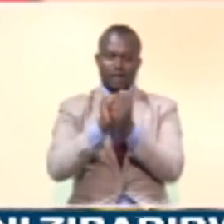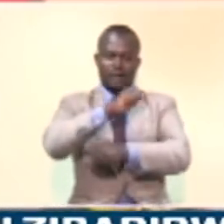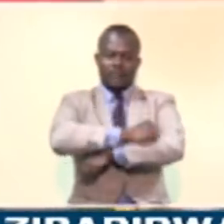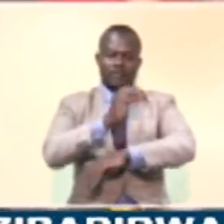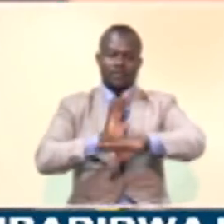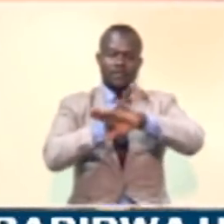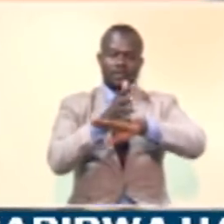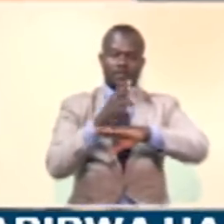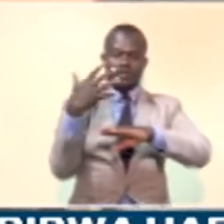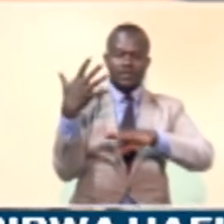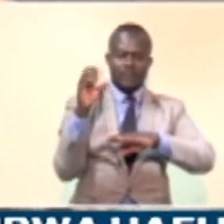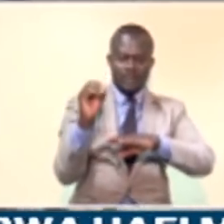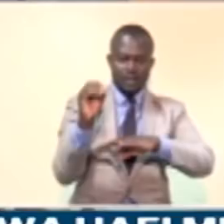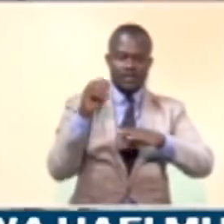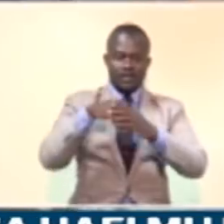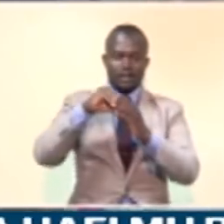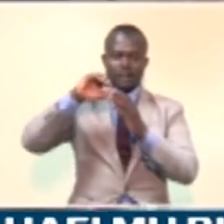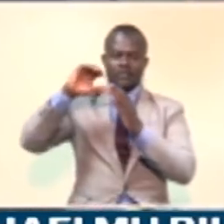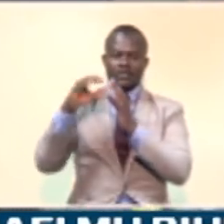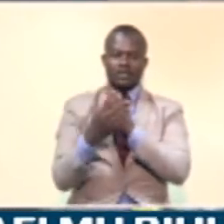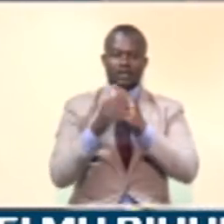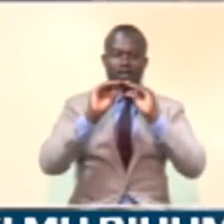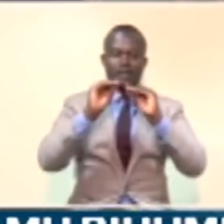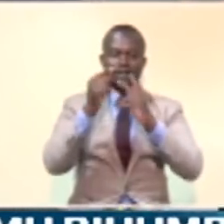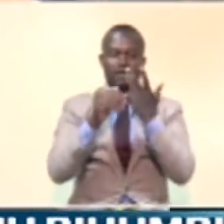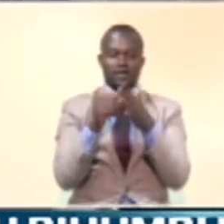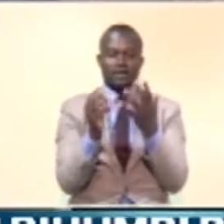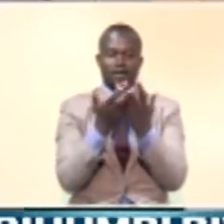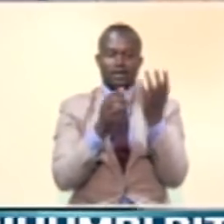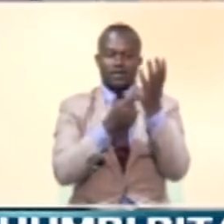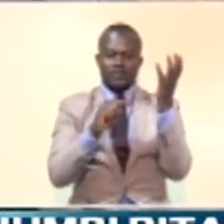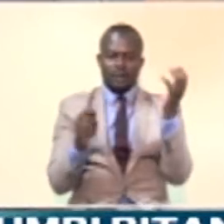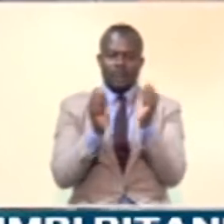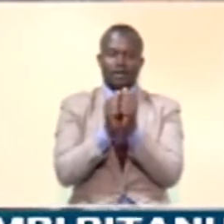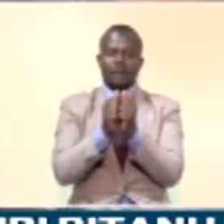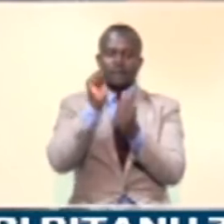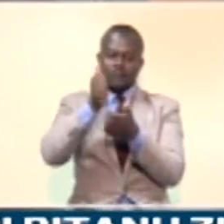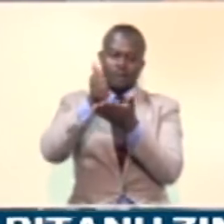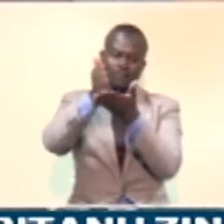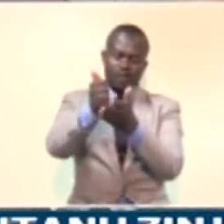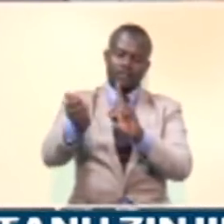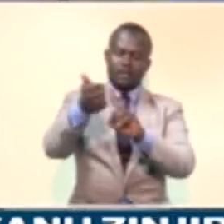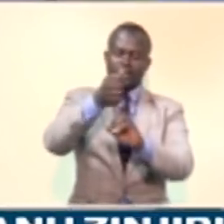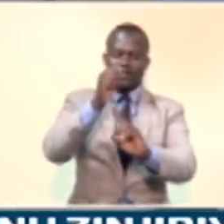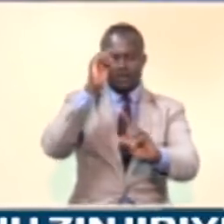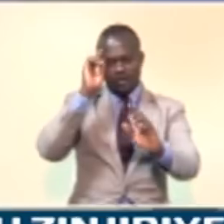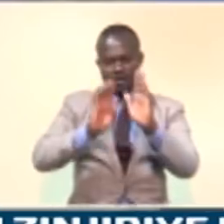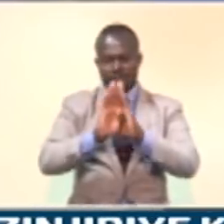bagera kuri 50. Ni ishami rizajya ryigisha ibirebana n'uko ikoranabuhanga n'ubugenge byafasha kugera ku iterambere